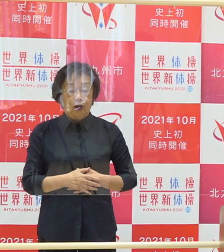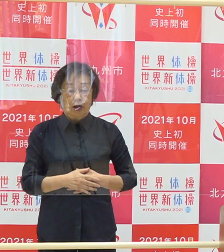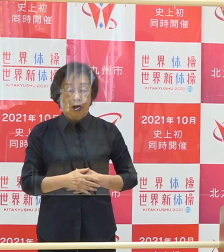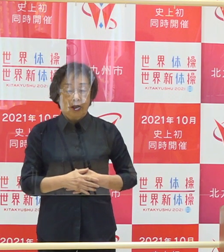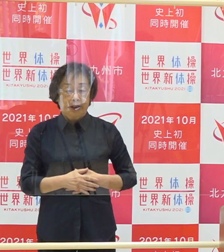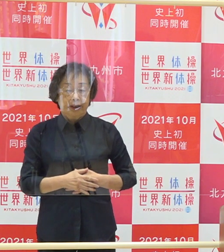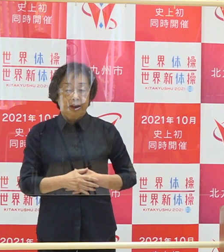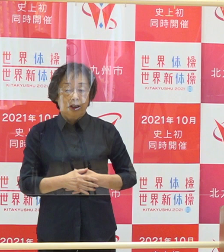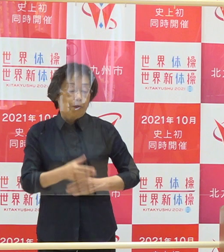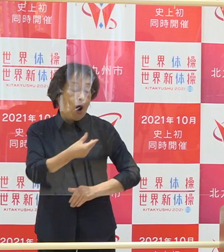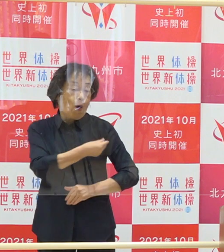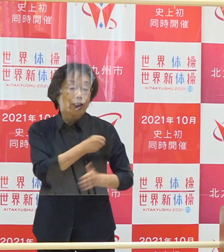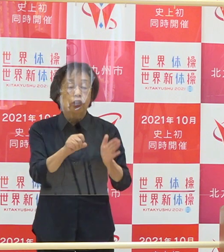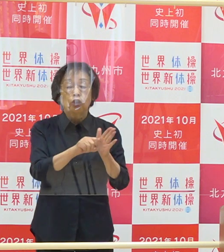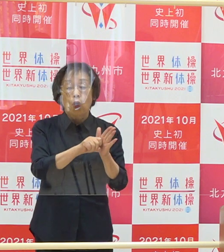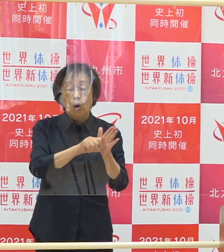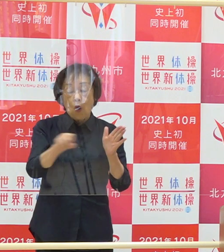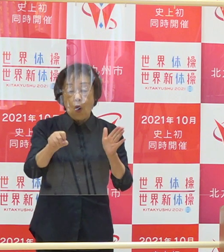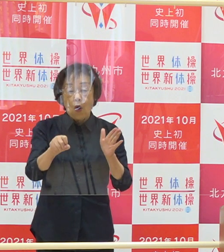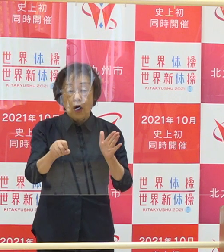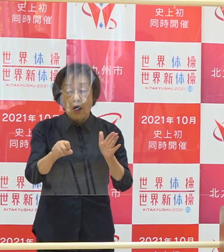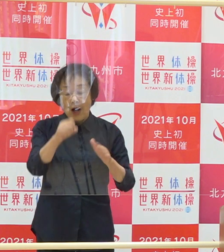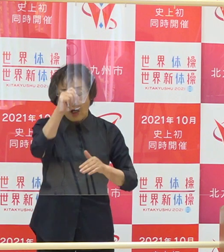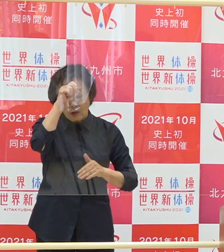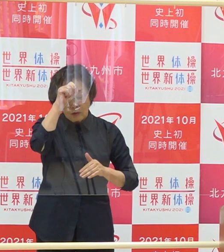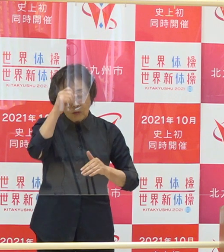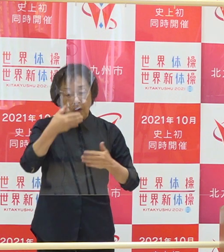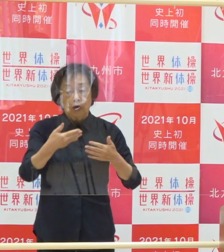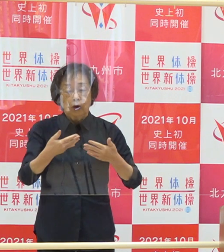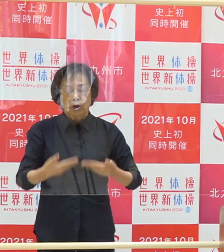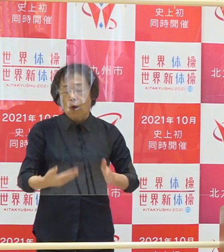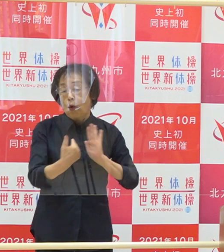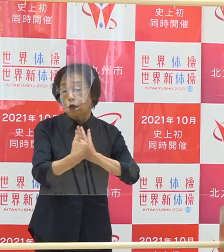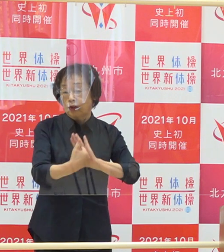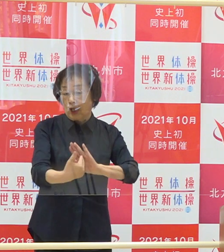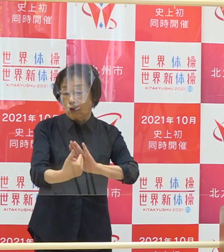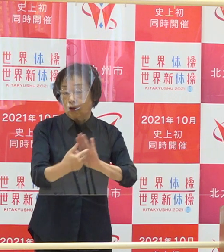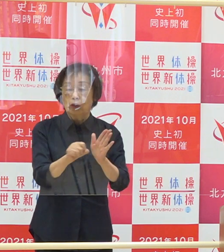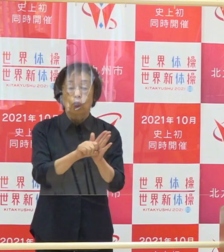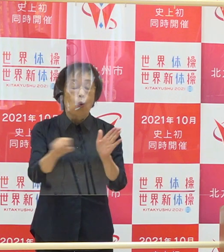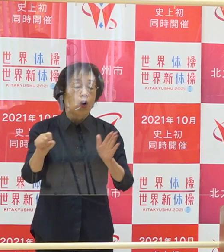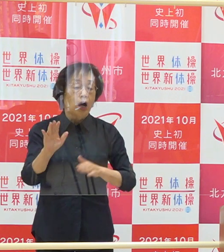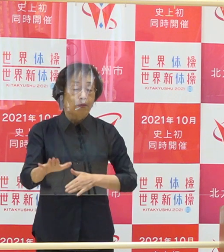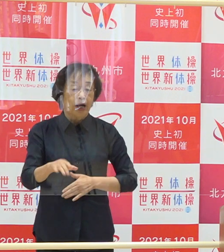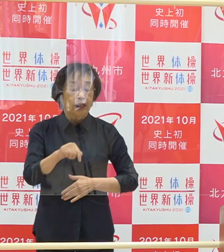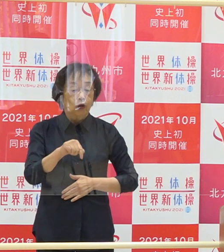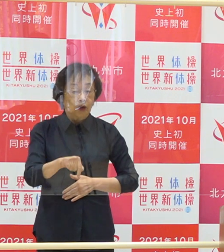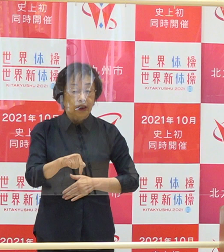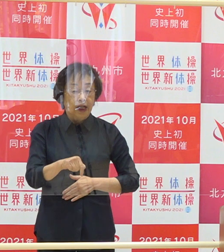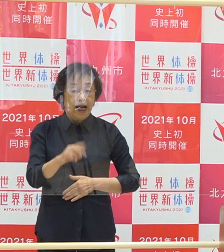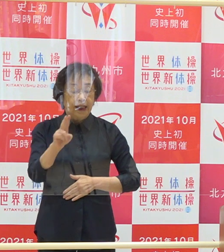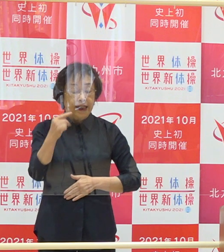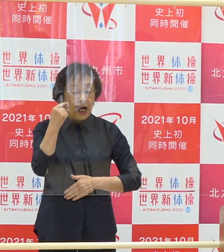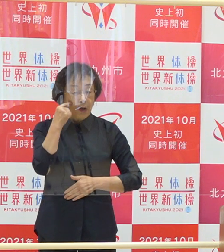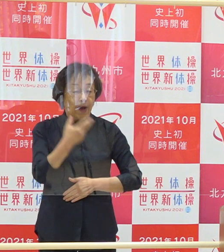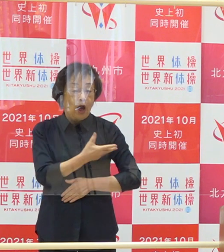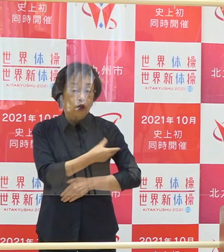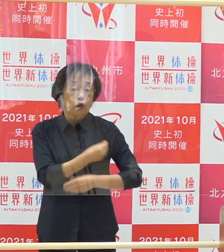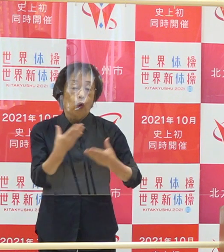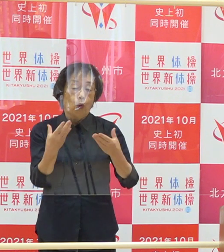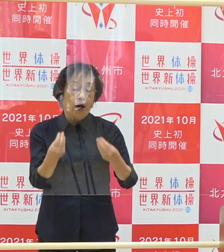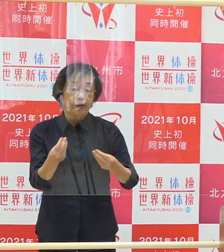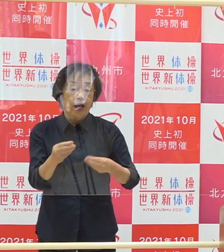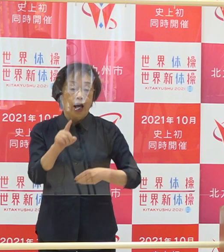は確かにあると考えます。本市で2回接種をして14日経過をされて、